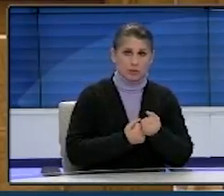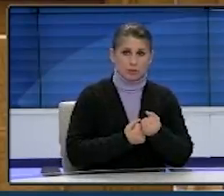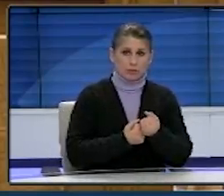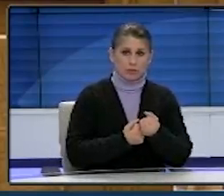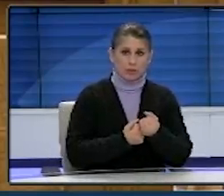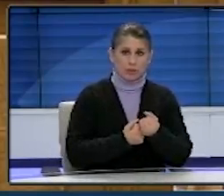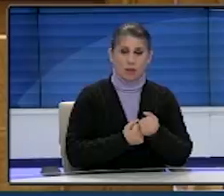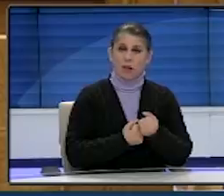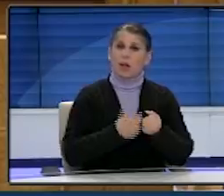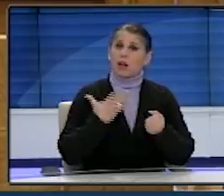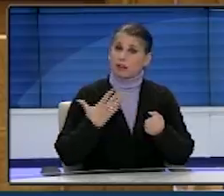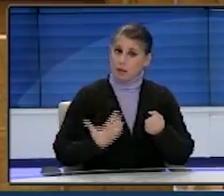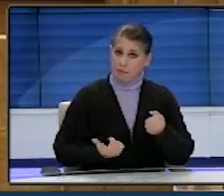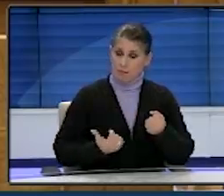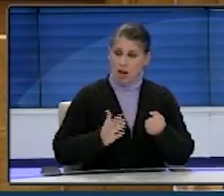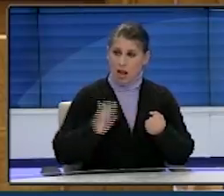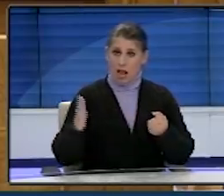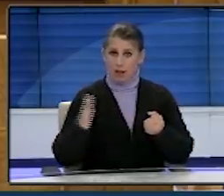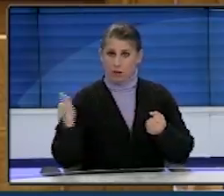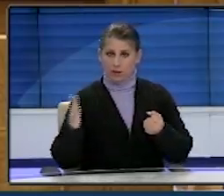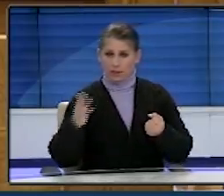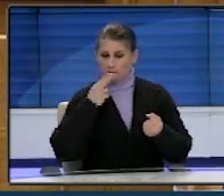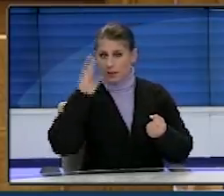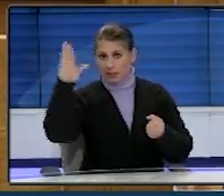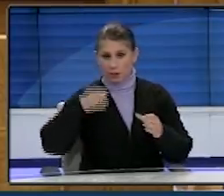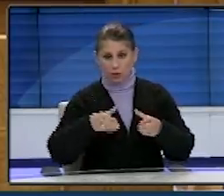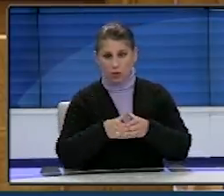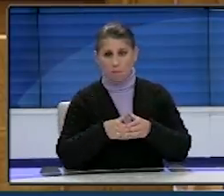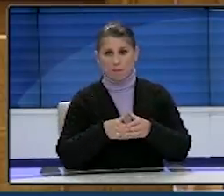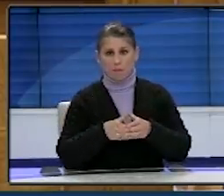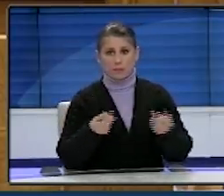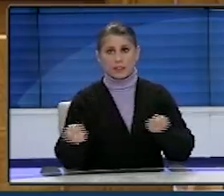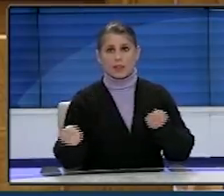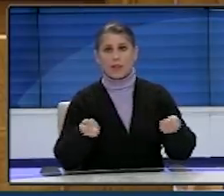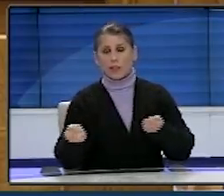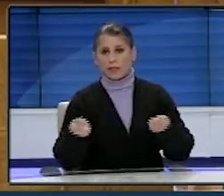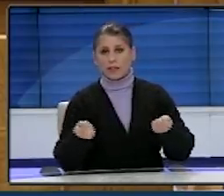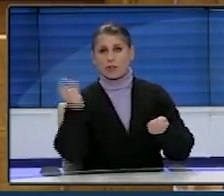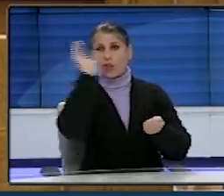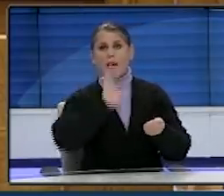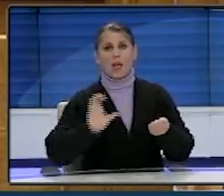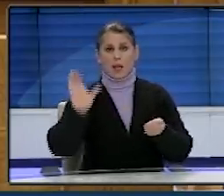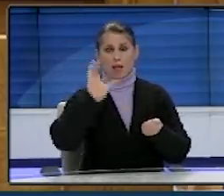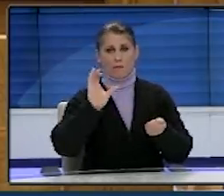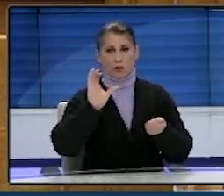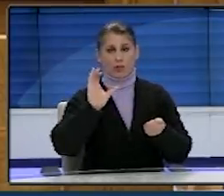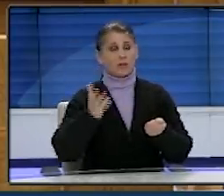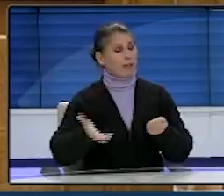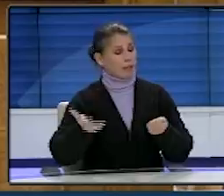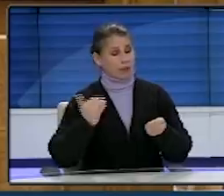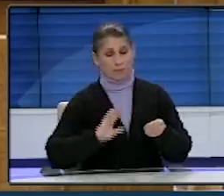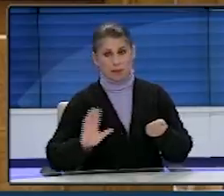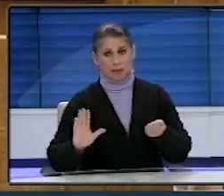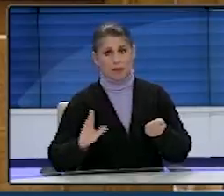ότι δράση και ύπαρξη ακροδεξιών φασιστικών ομάδων υπό την καθοδήγηση μάλιστα των Ευρωατλαντικών δεν